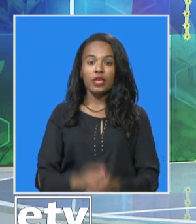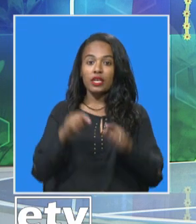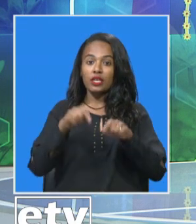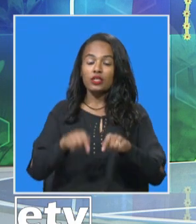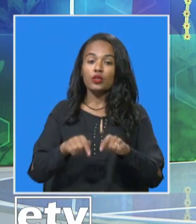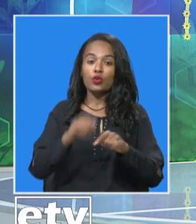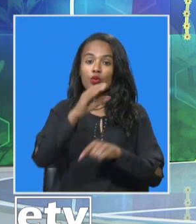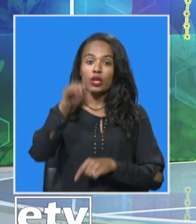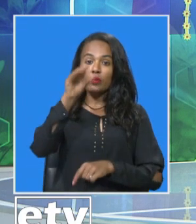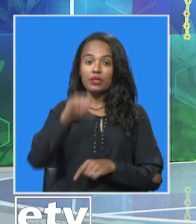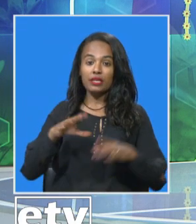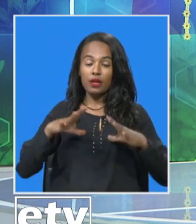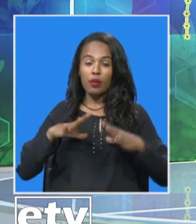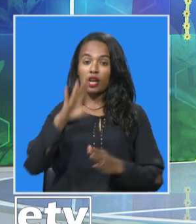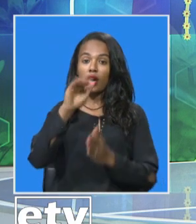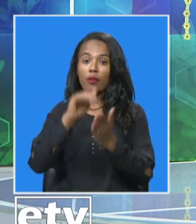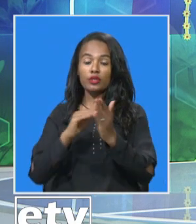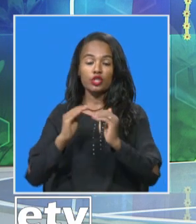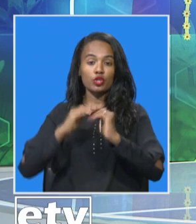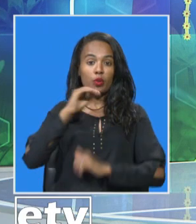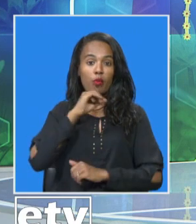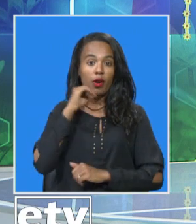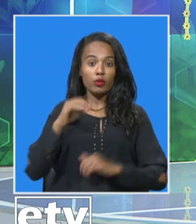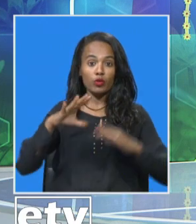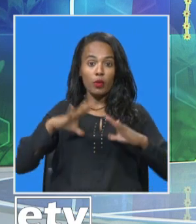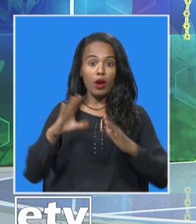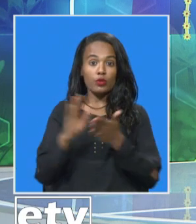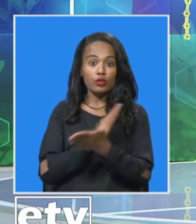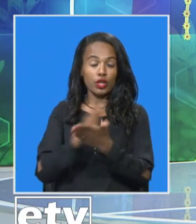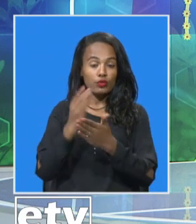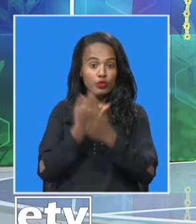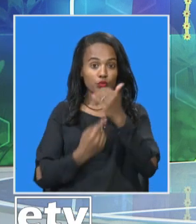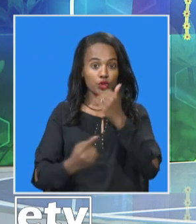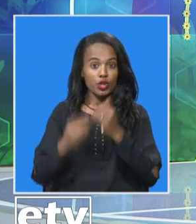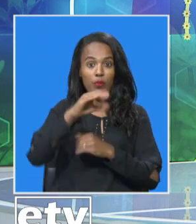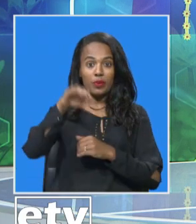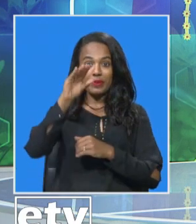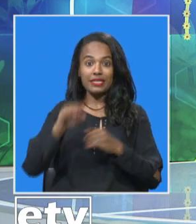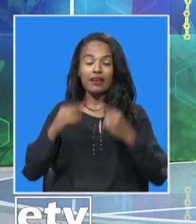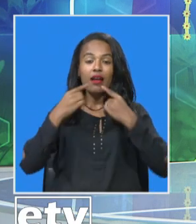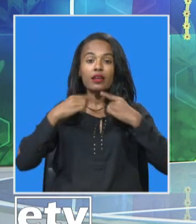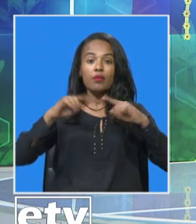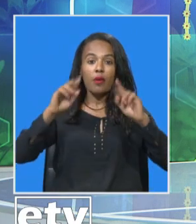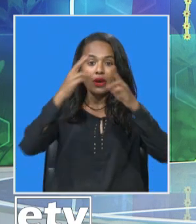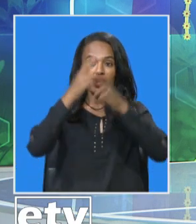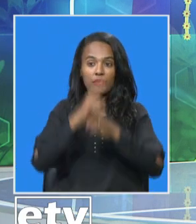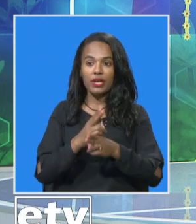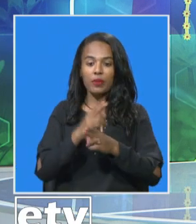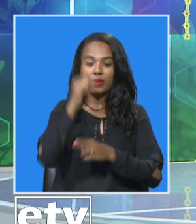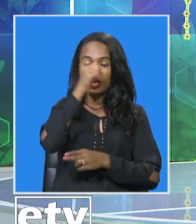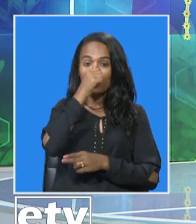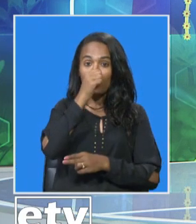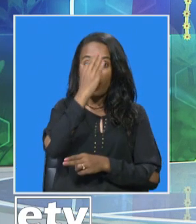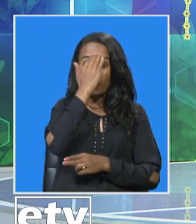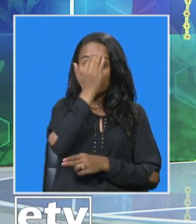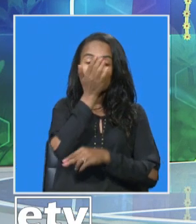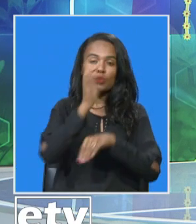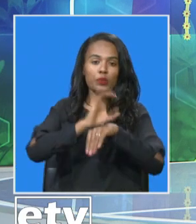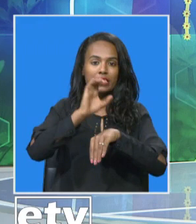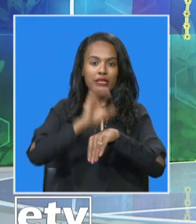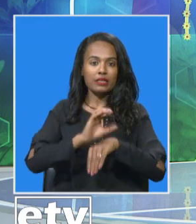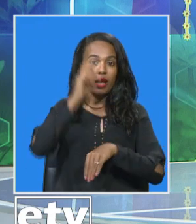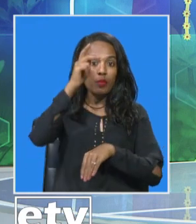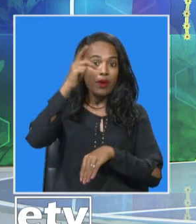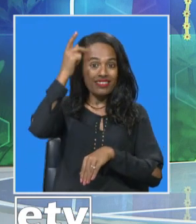የዘንድሮ የመስቀል በዓል ከ5000 በማይበልጡ የበዓሉ ተሳታፊዎች ብቻ በመስቀል አደባባይ እንደሚከበር የኢትዮጵያ ኦርቶዶክስ ተዋሕዶ